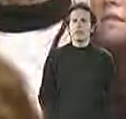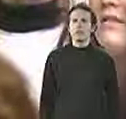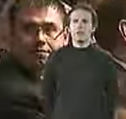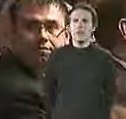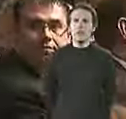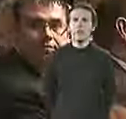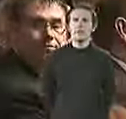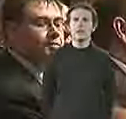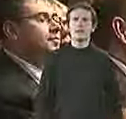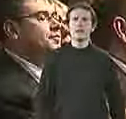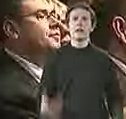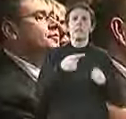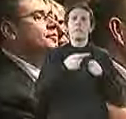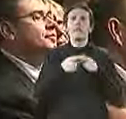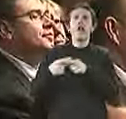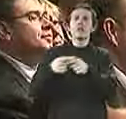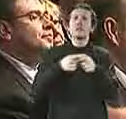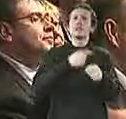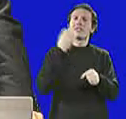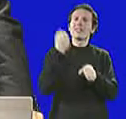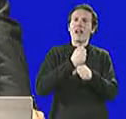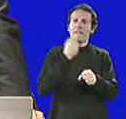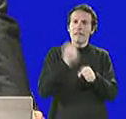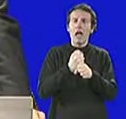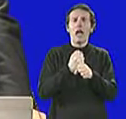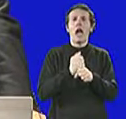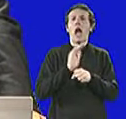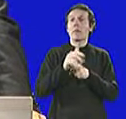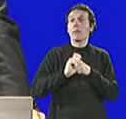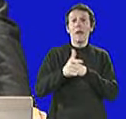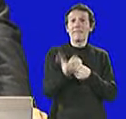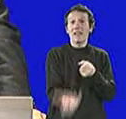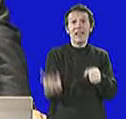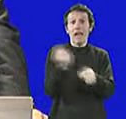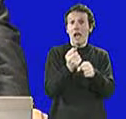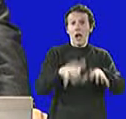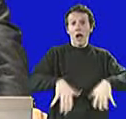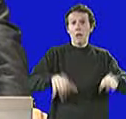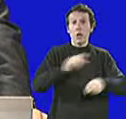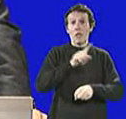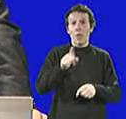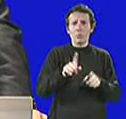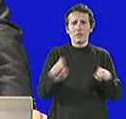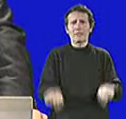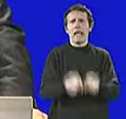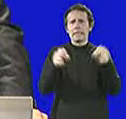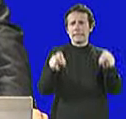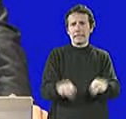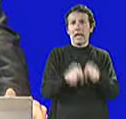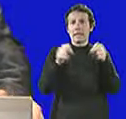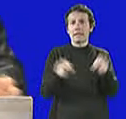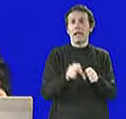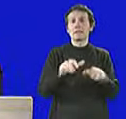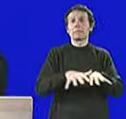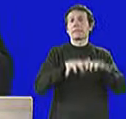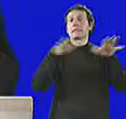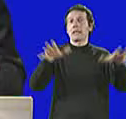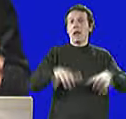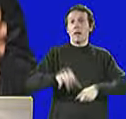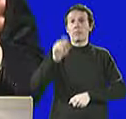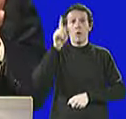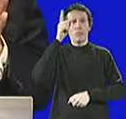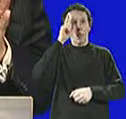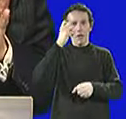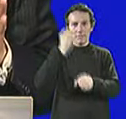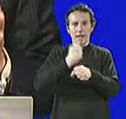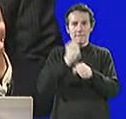en partageant le travail, on ne crée pas des emplois, on détruit des emplois. Parce que c'est le travail